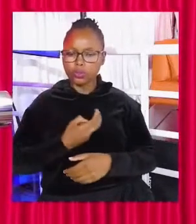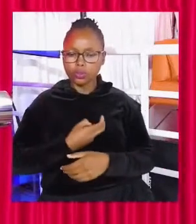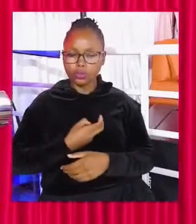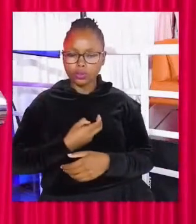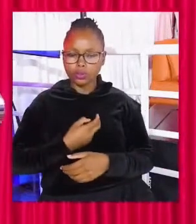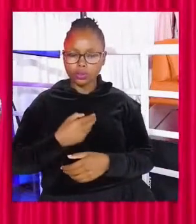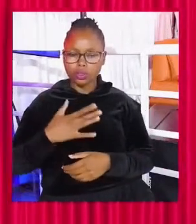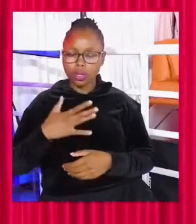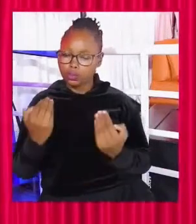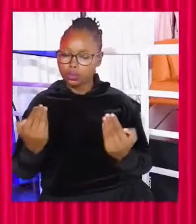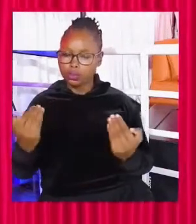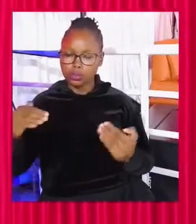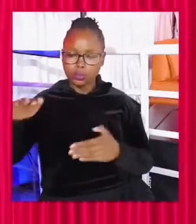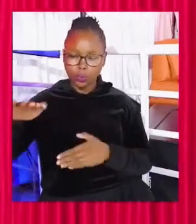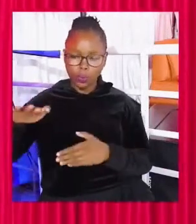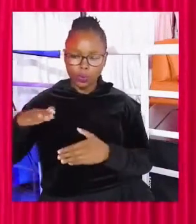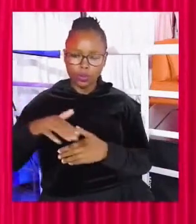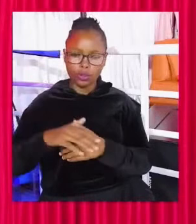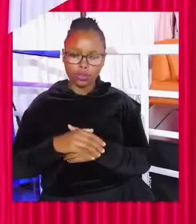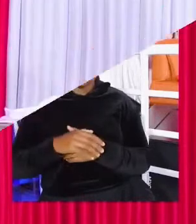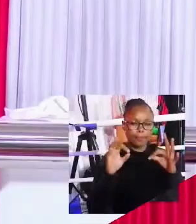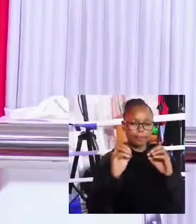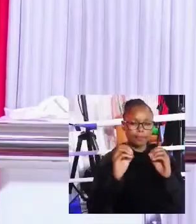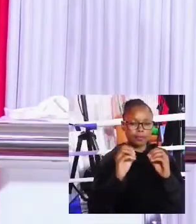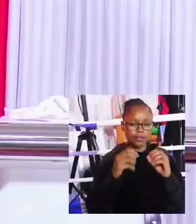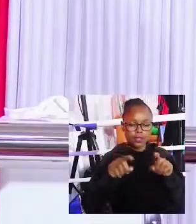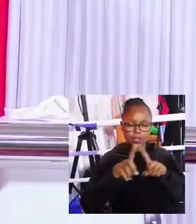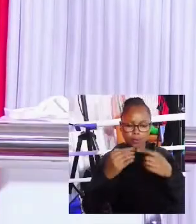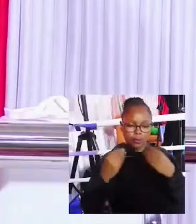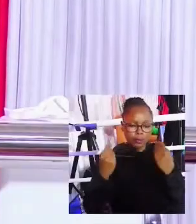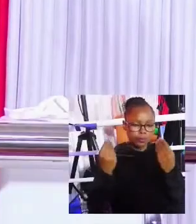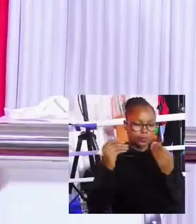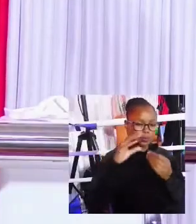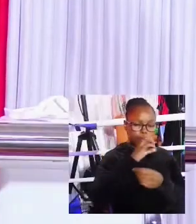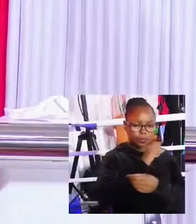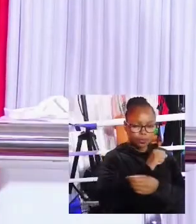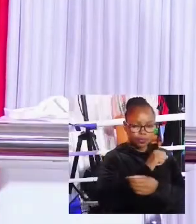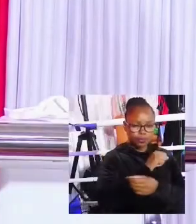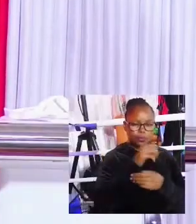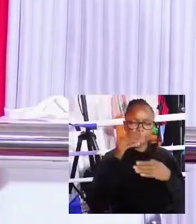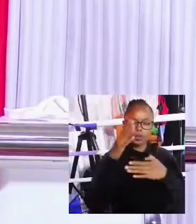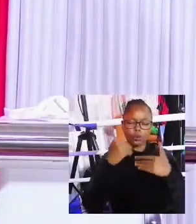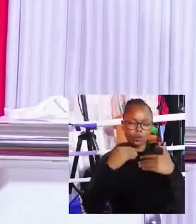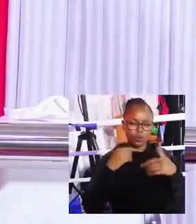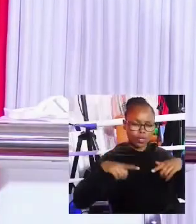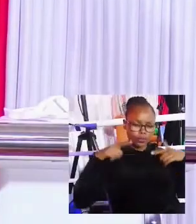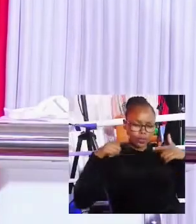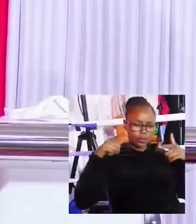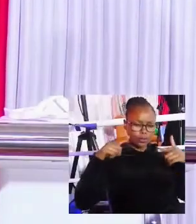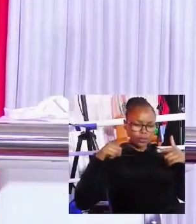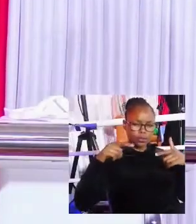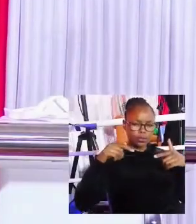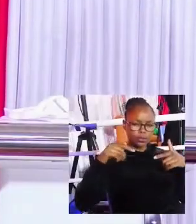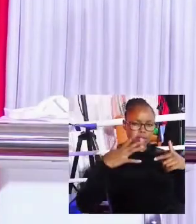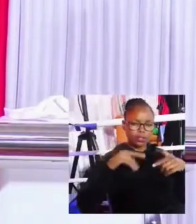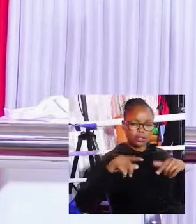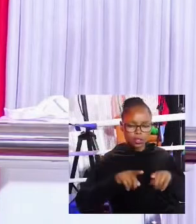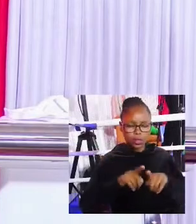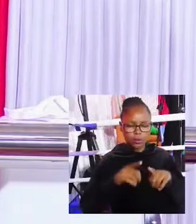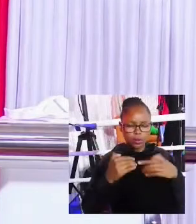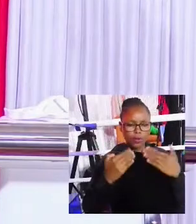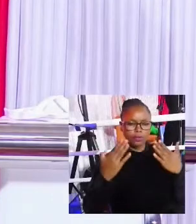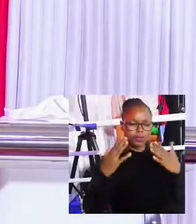siana nyinyi In the mighty name of Jesus We motora muoyo We ohigete mithitho